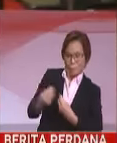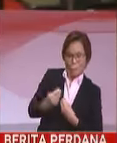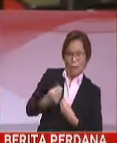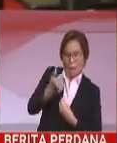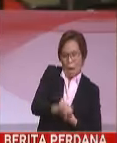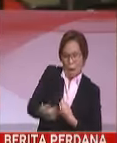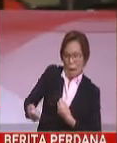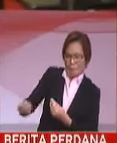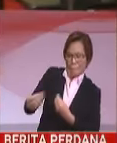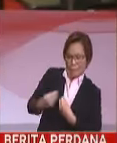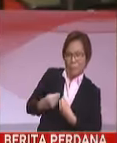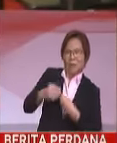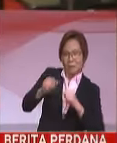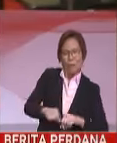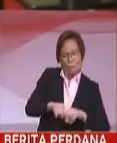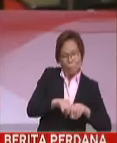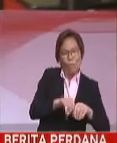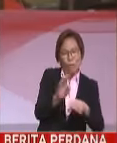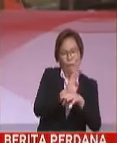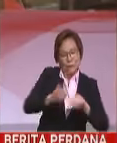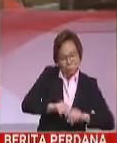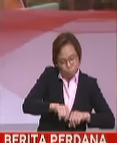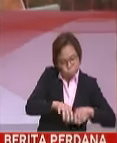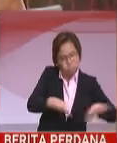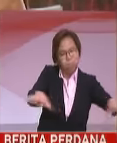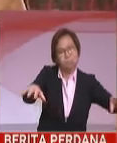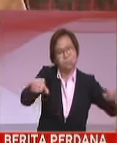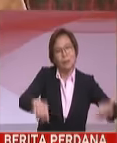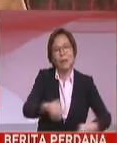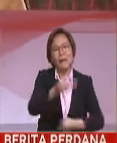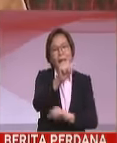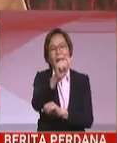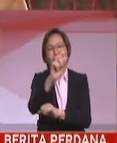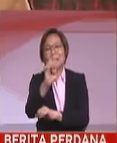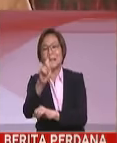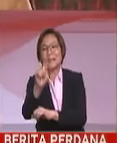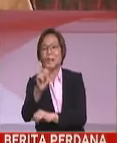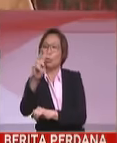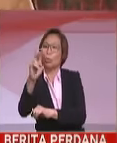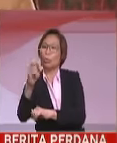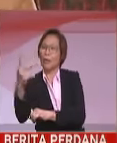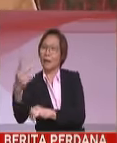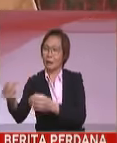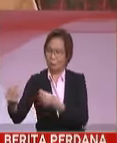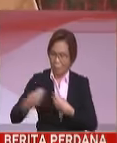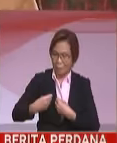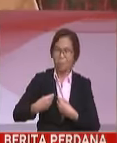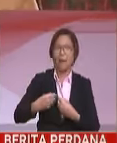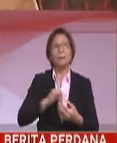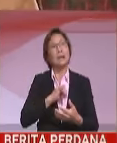Dari peralatan tu saya dah boleh kembang kepada dengan saya. AET RM20,000 akan dapat